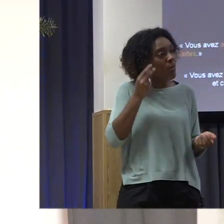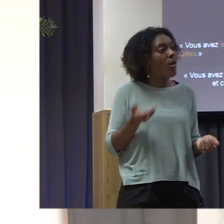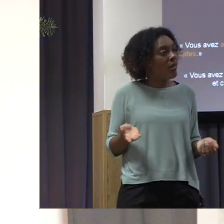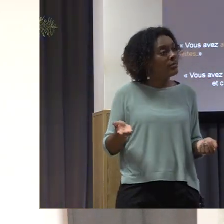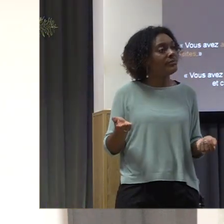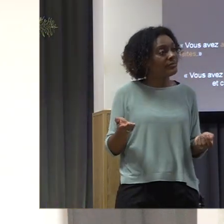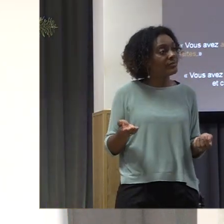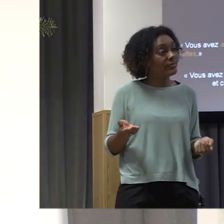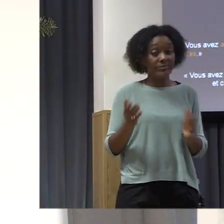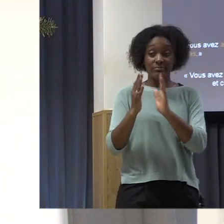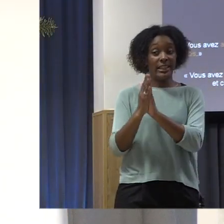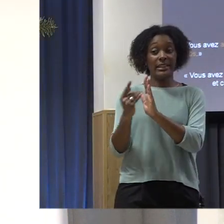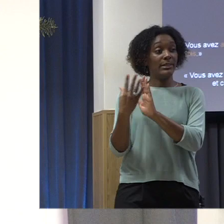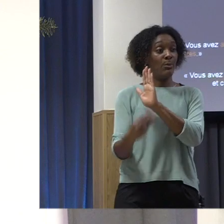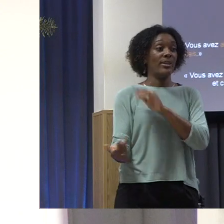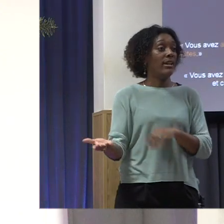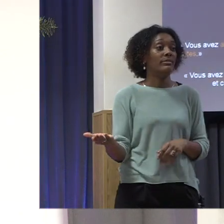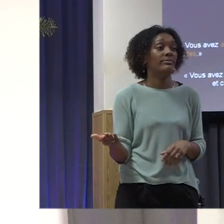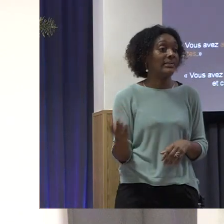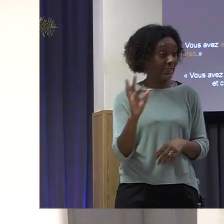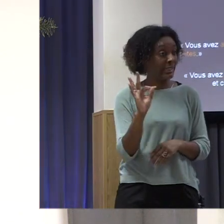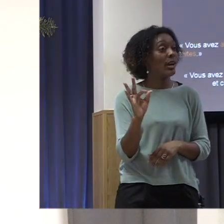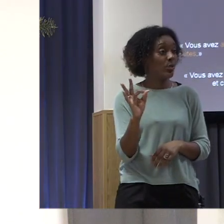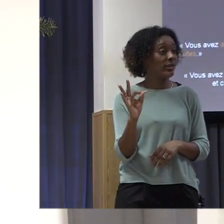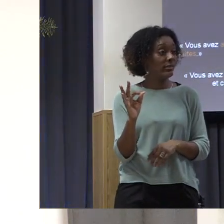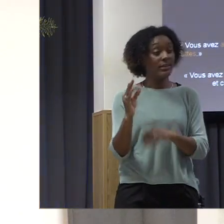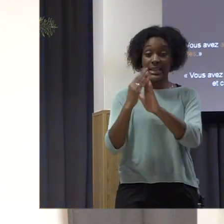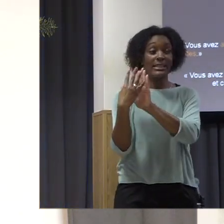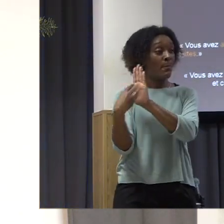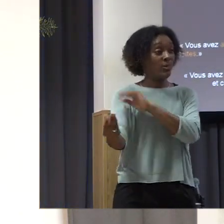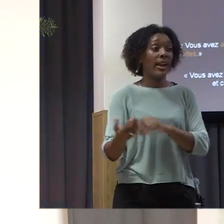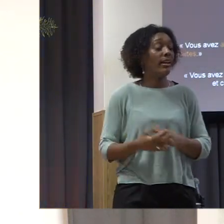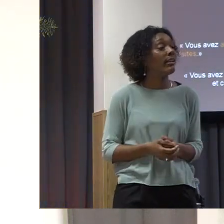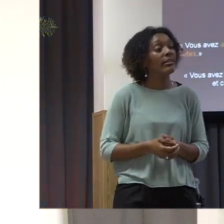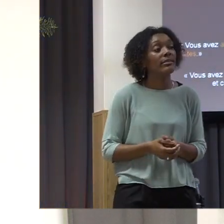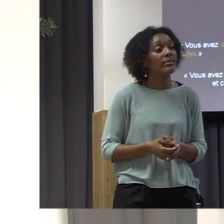sont devenus des modèles. Alors c'est vrai, quand on voit ça,